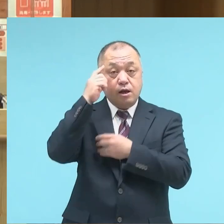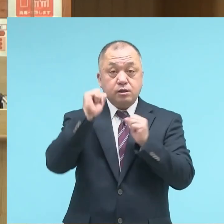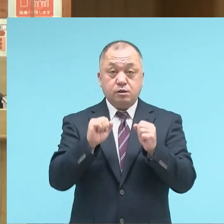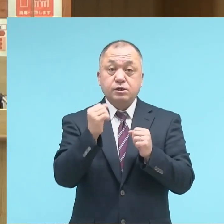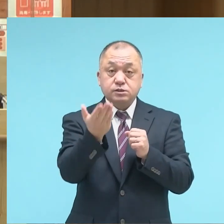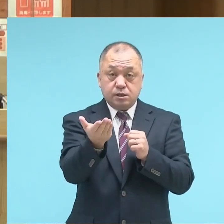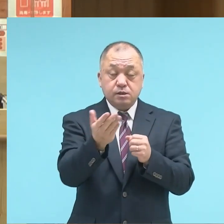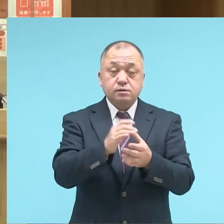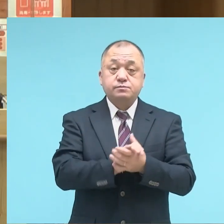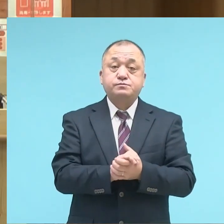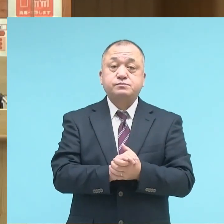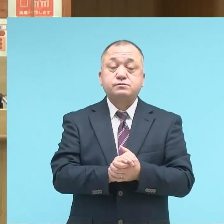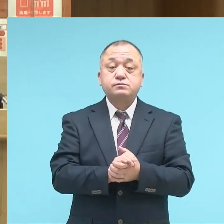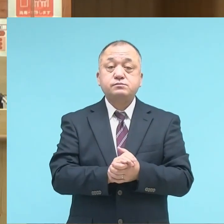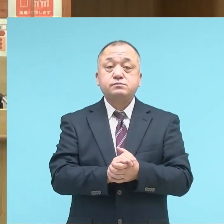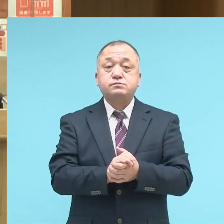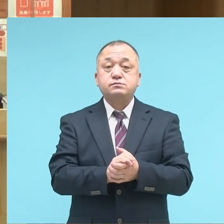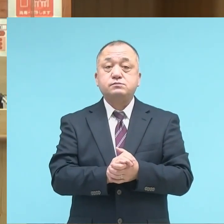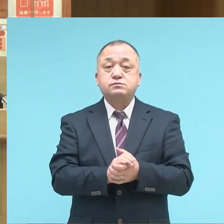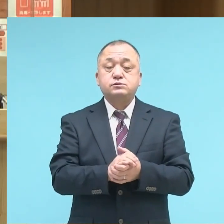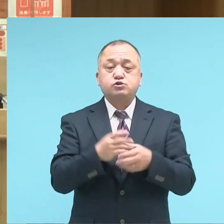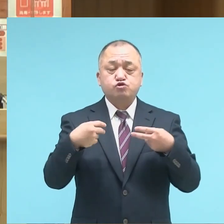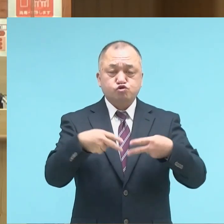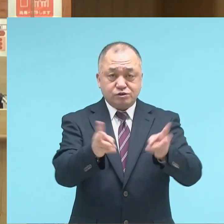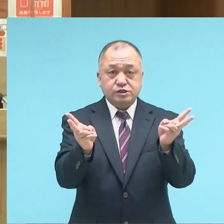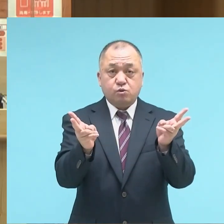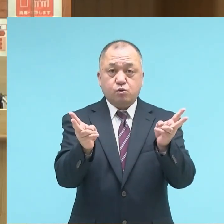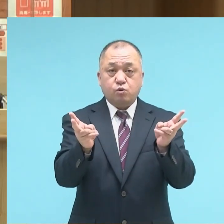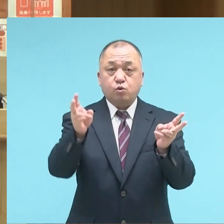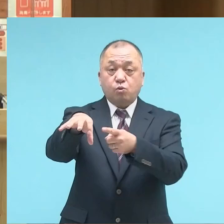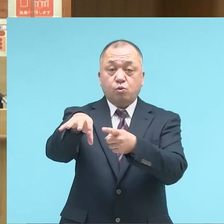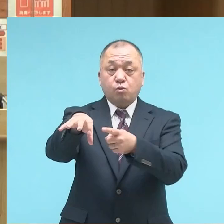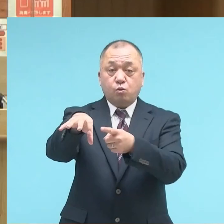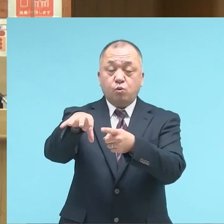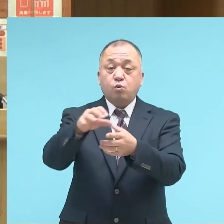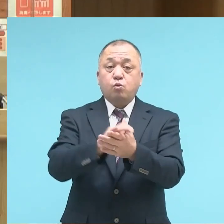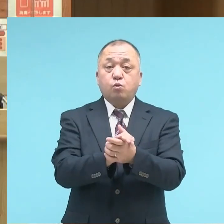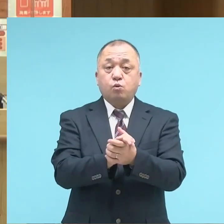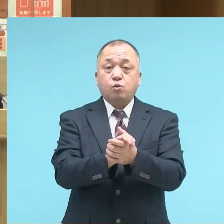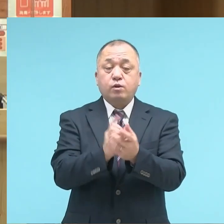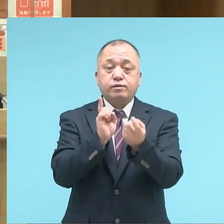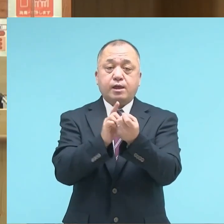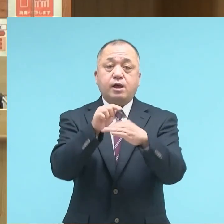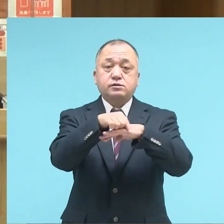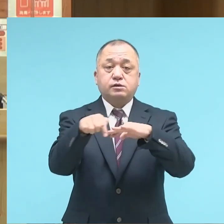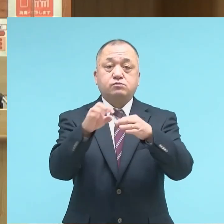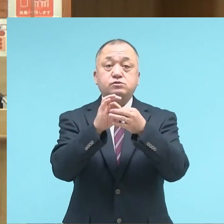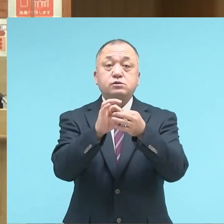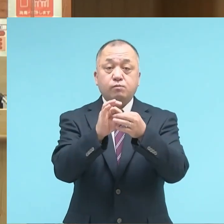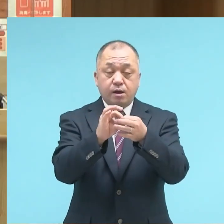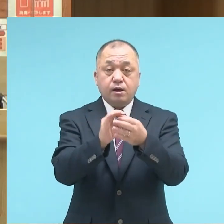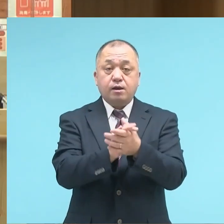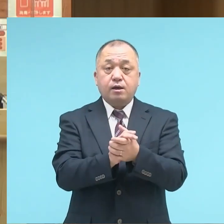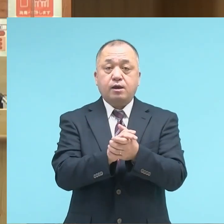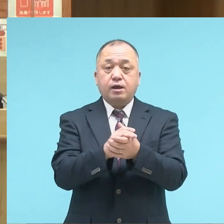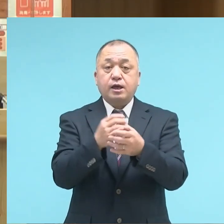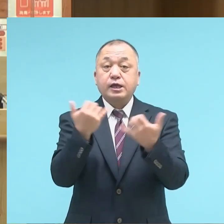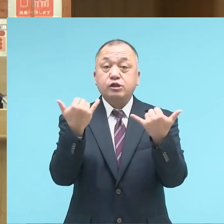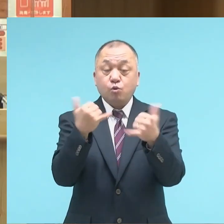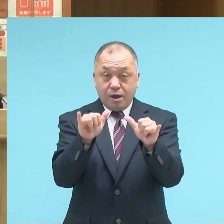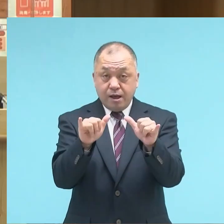ていらっしゃいますでしょうか。 すすきの地区におけます、対策によりまして、人出